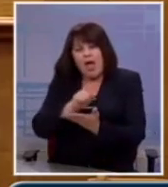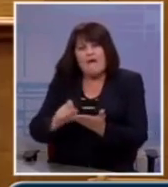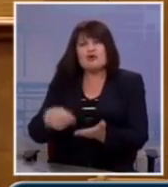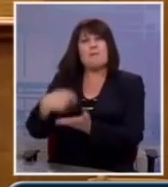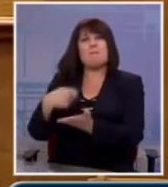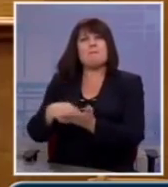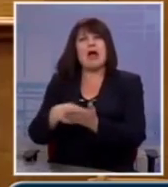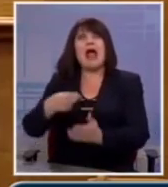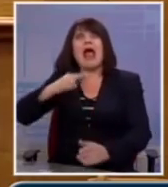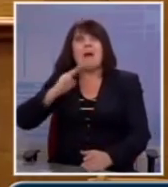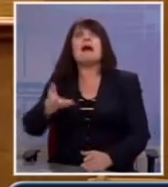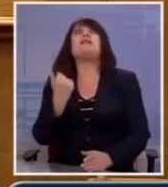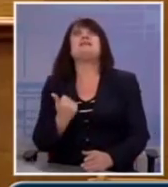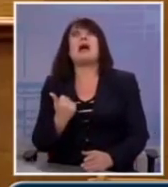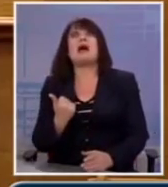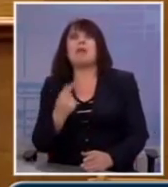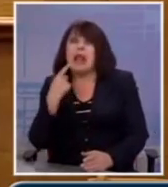παίρνετε απάντηση.